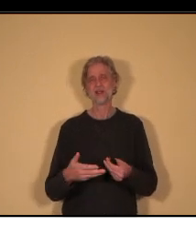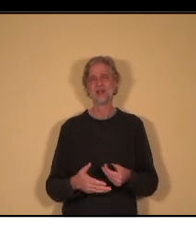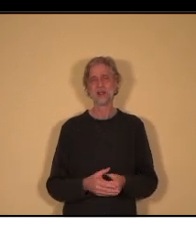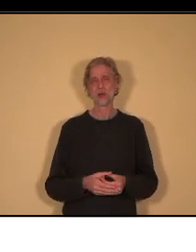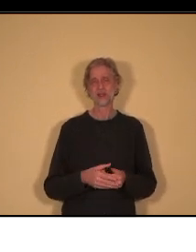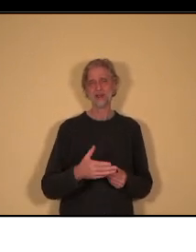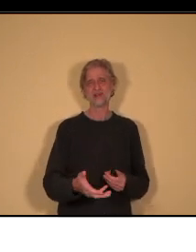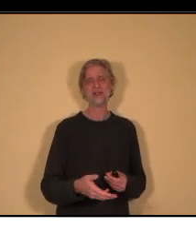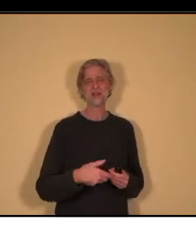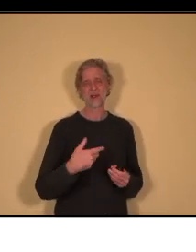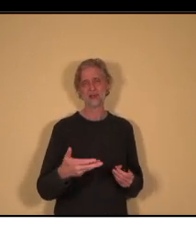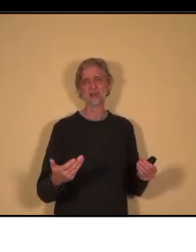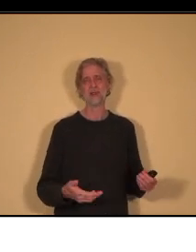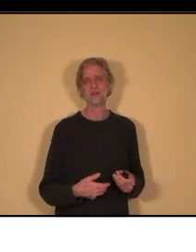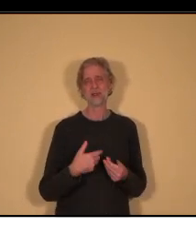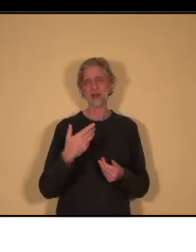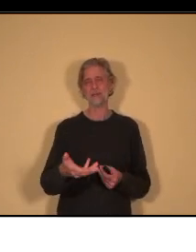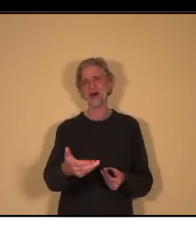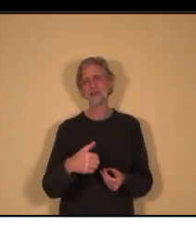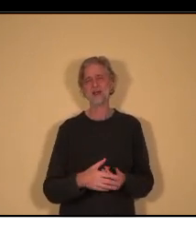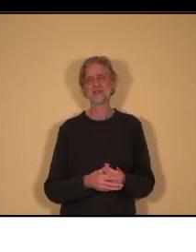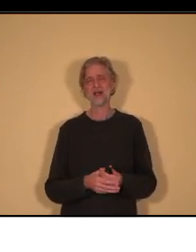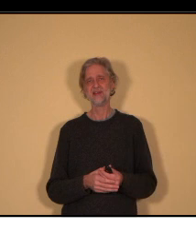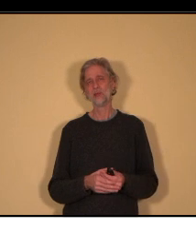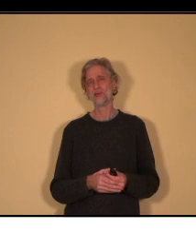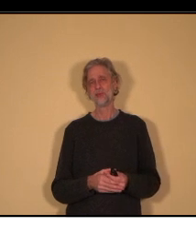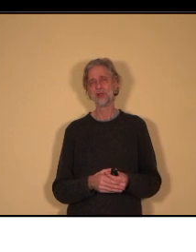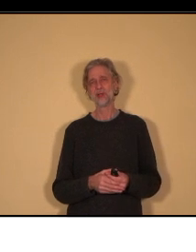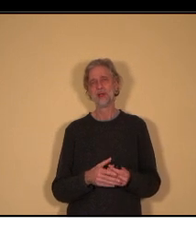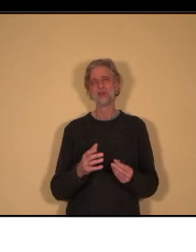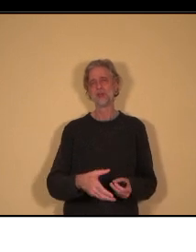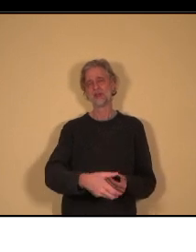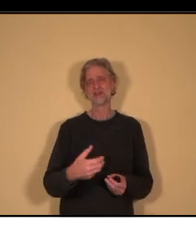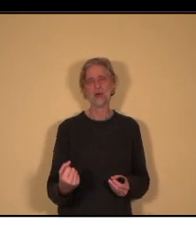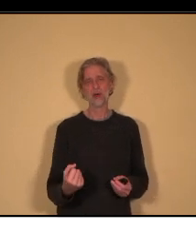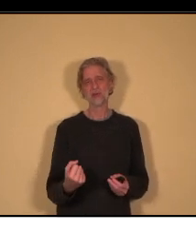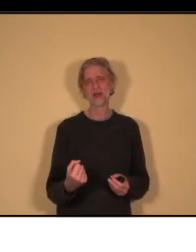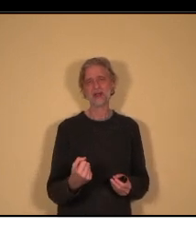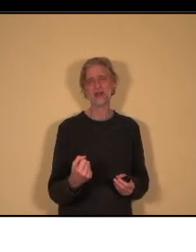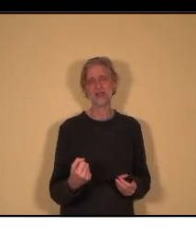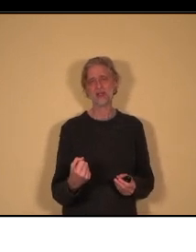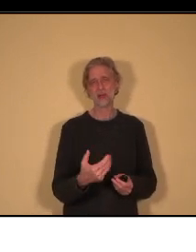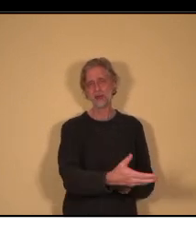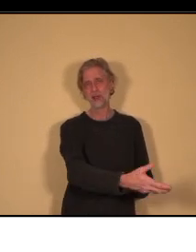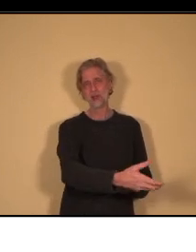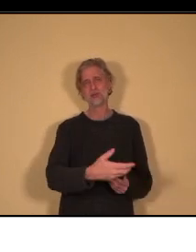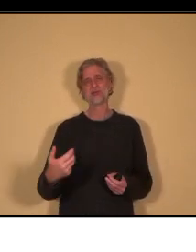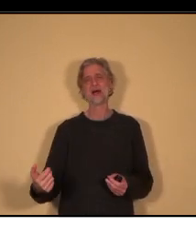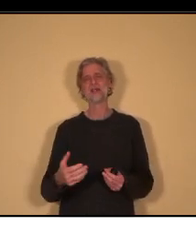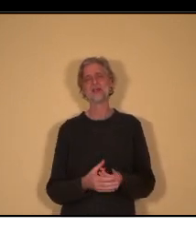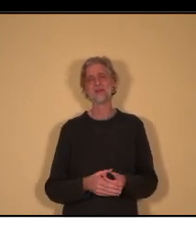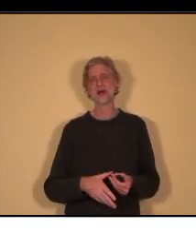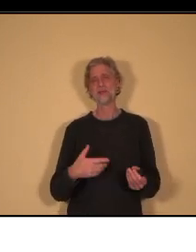man sie neutralisiert, also mit einer Base in ihre Salze überführt. Somit wird die Säure aus dem Gleichgewicht entnommen und